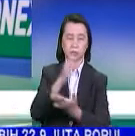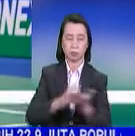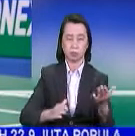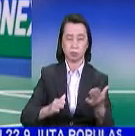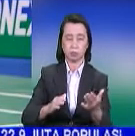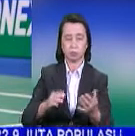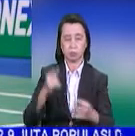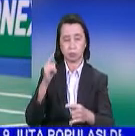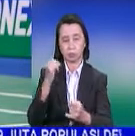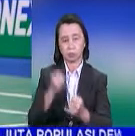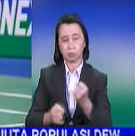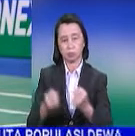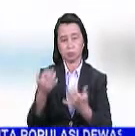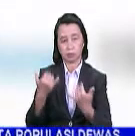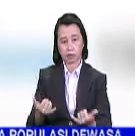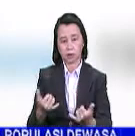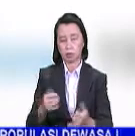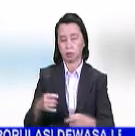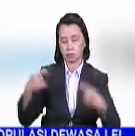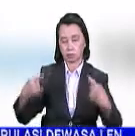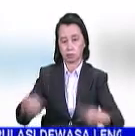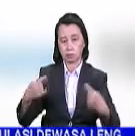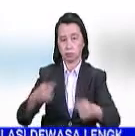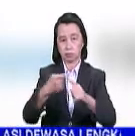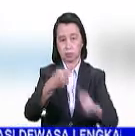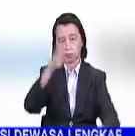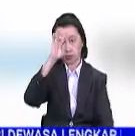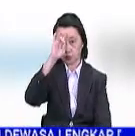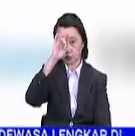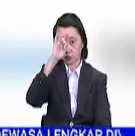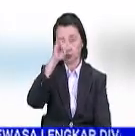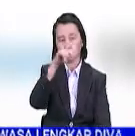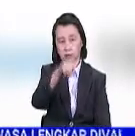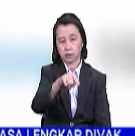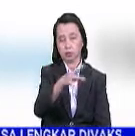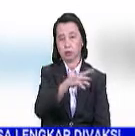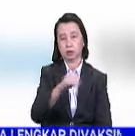hari ini. Ziyong tewas menentang lawannya dari India, Lakshya Sen